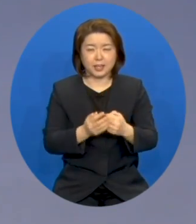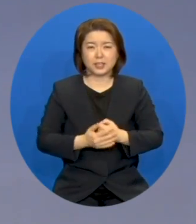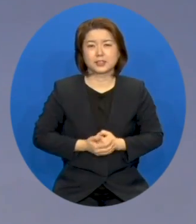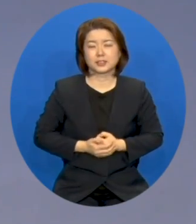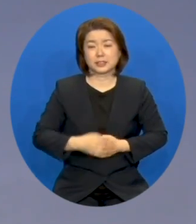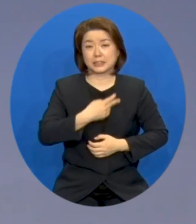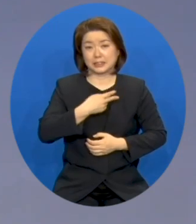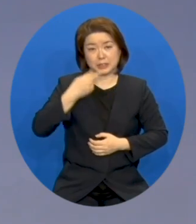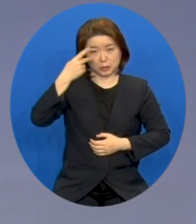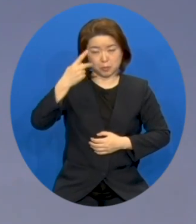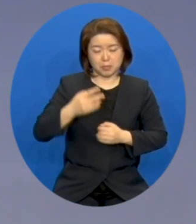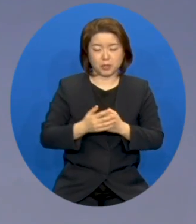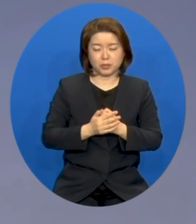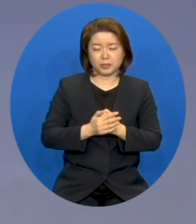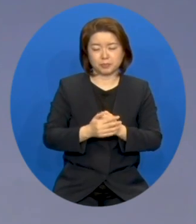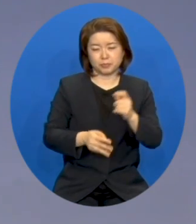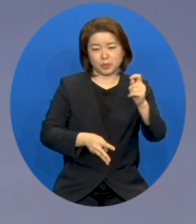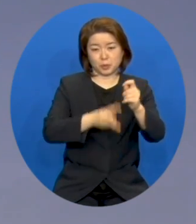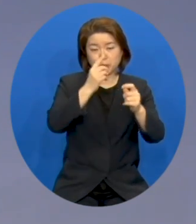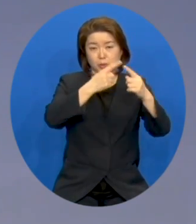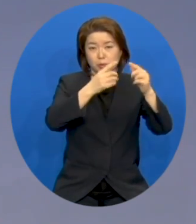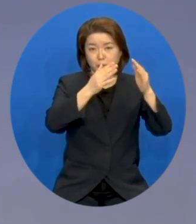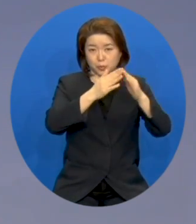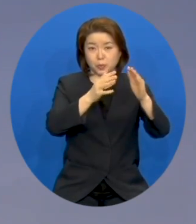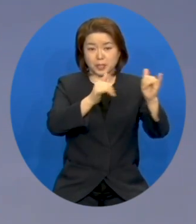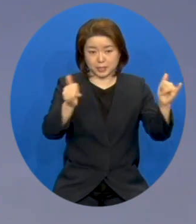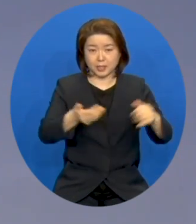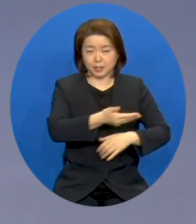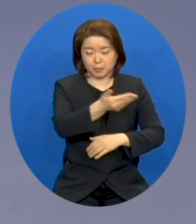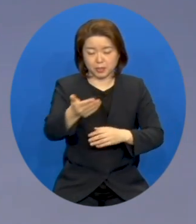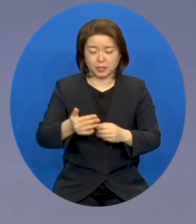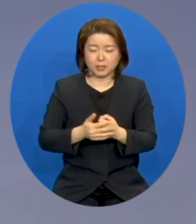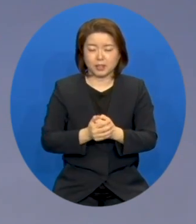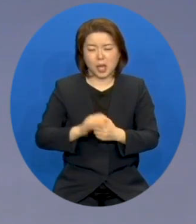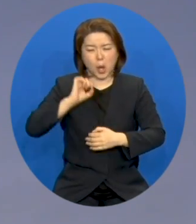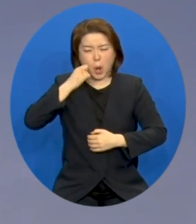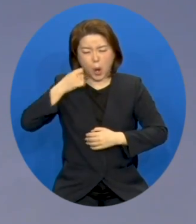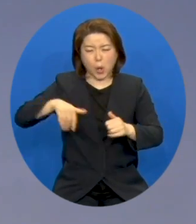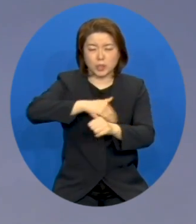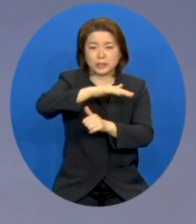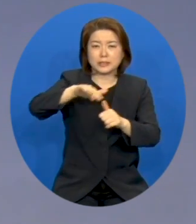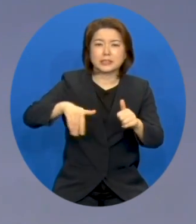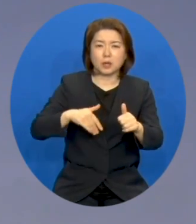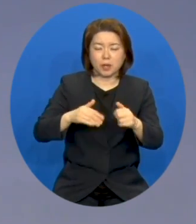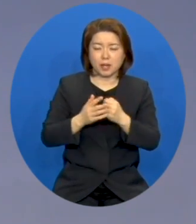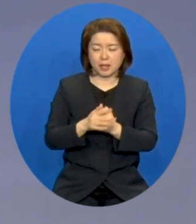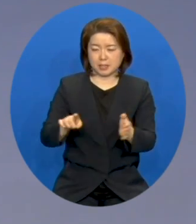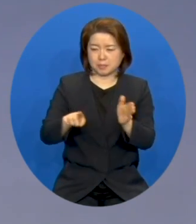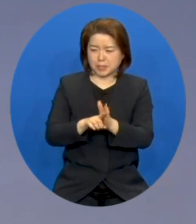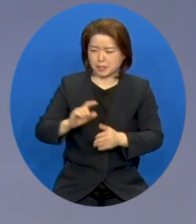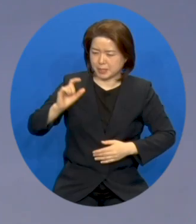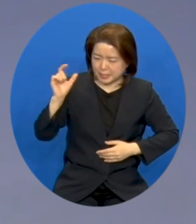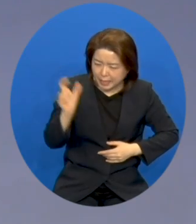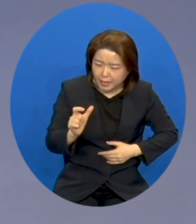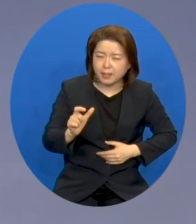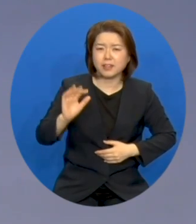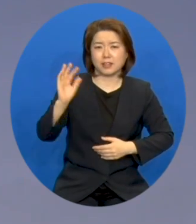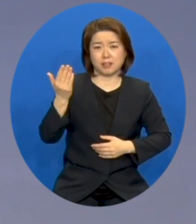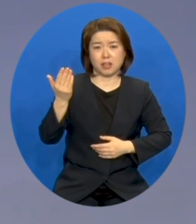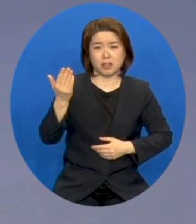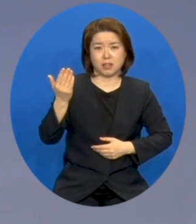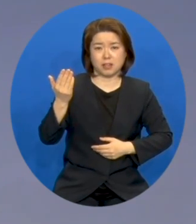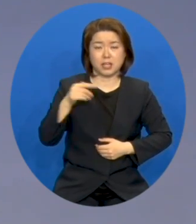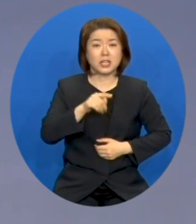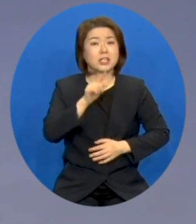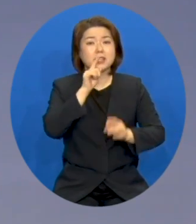사도 바울이 고린도 교인들에게 그 어려운 상황에서 믿음이 강하여야 한다.